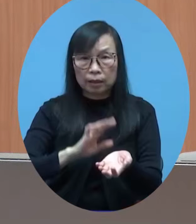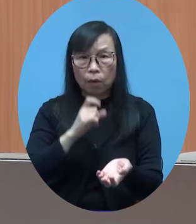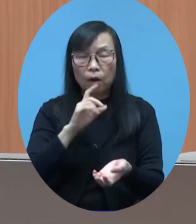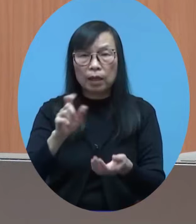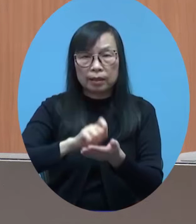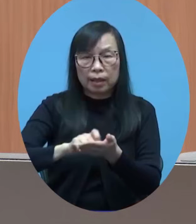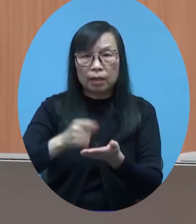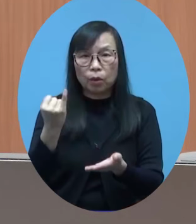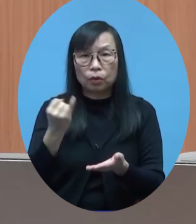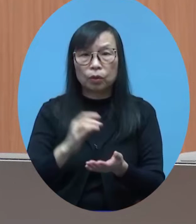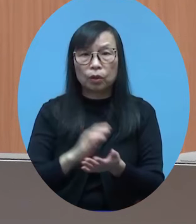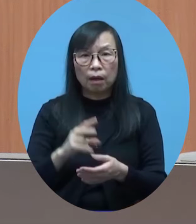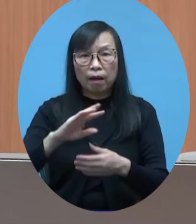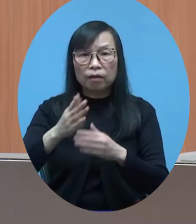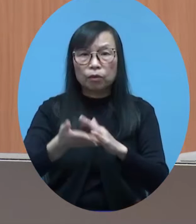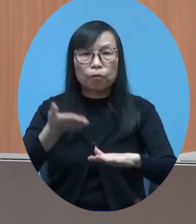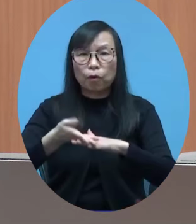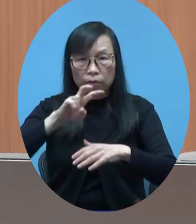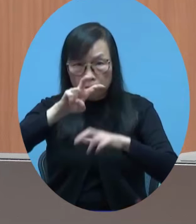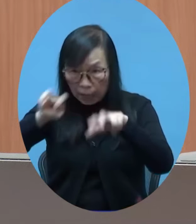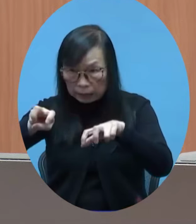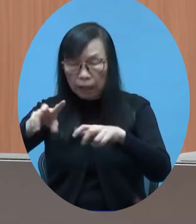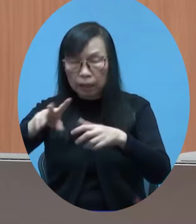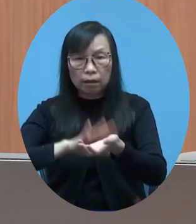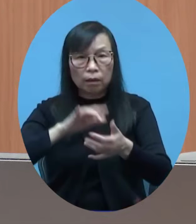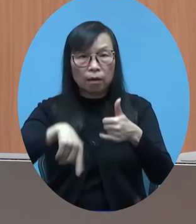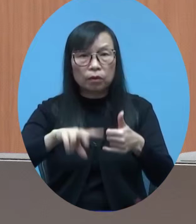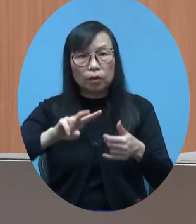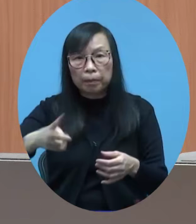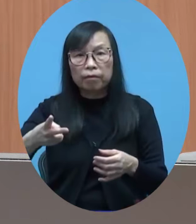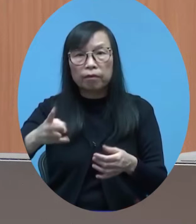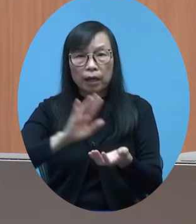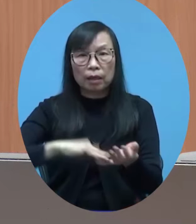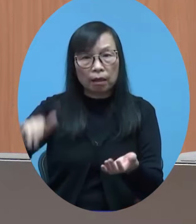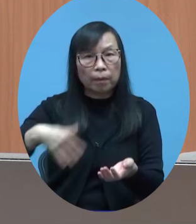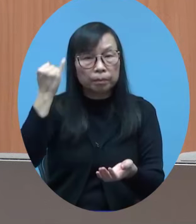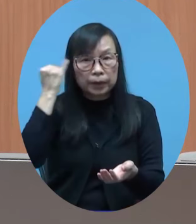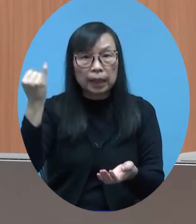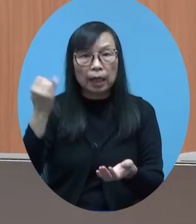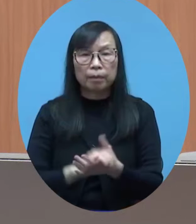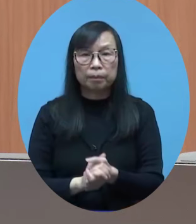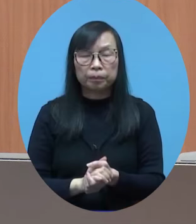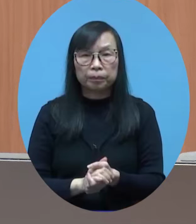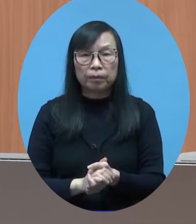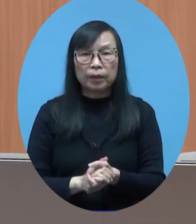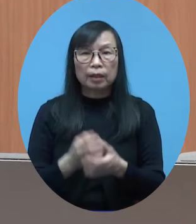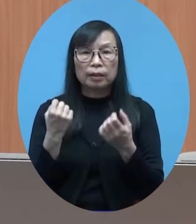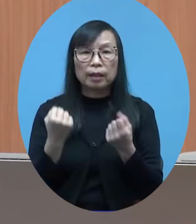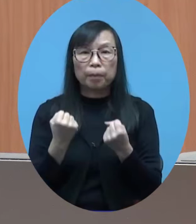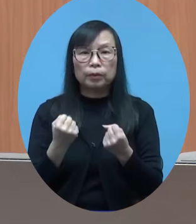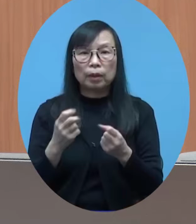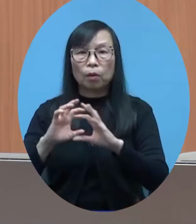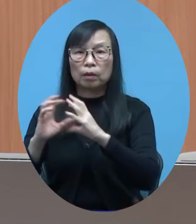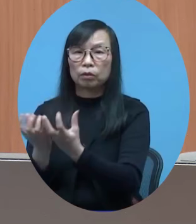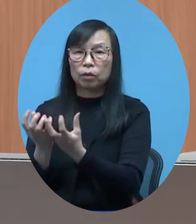了，那我們再翻 check 的時候就發現有一些這樣的個案呢就變成一個源頭不明咯，即是通常都是一個群組，